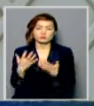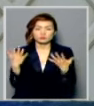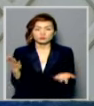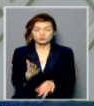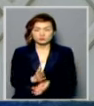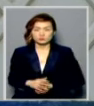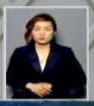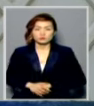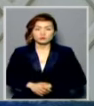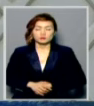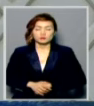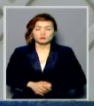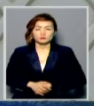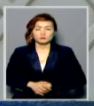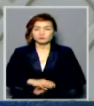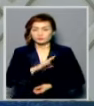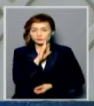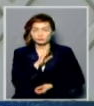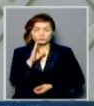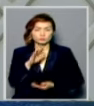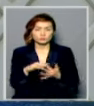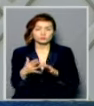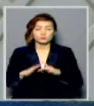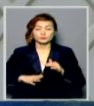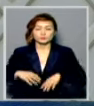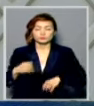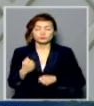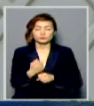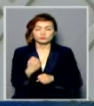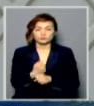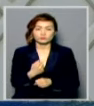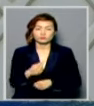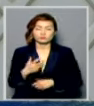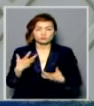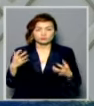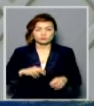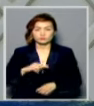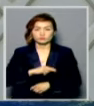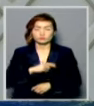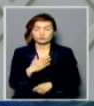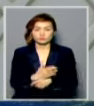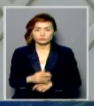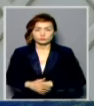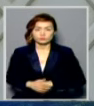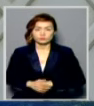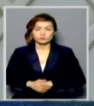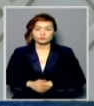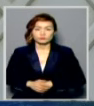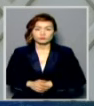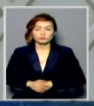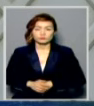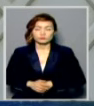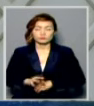көрсетілуде. Аялы аруларымыз ауыл шаруашылығы саласында да еселі еңбек етуде.